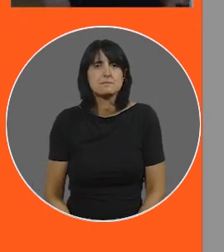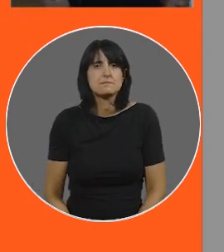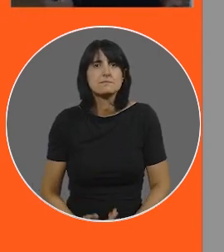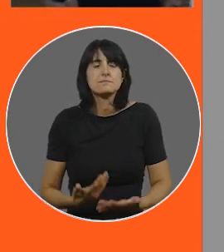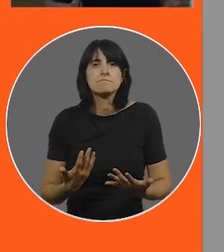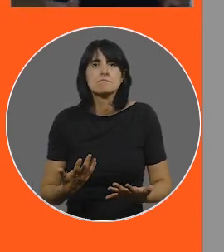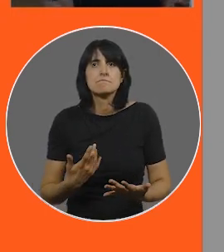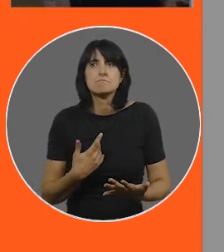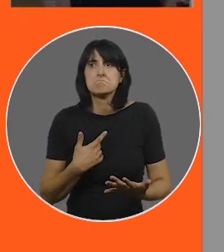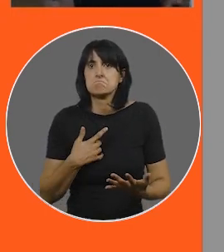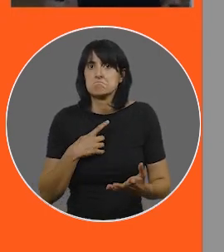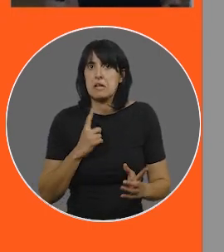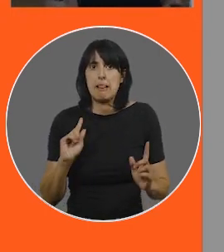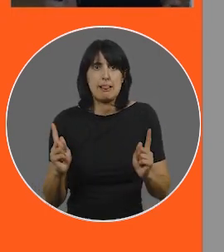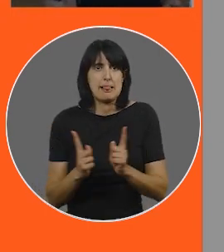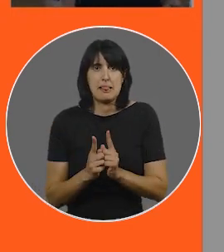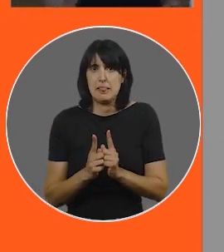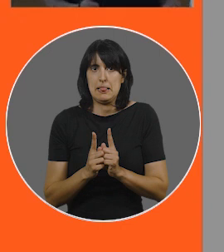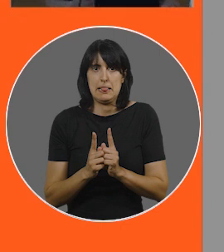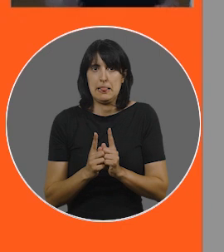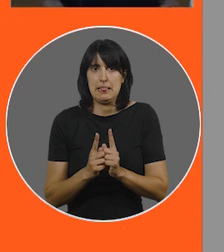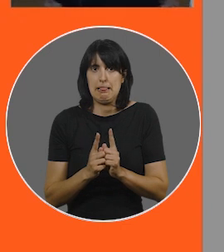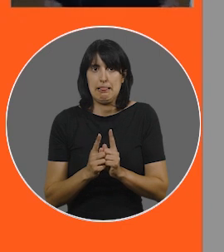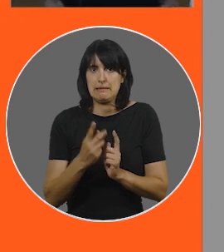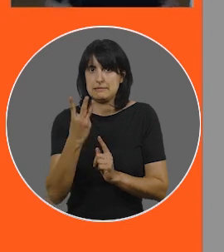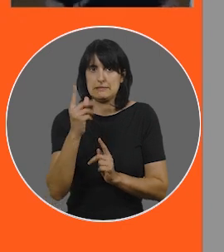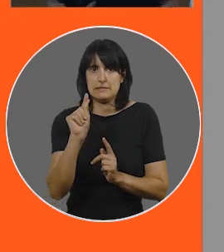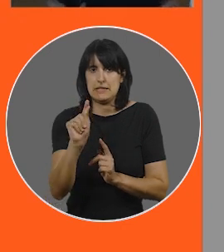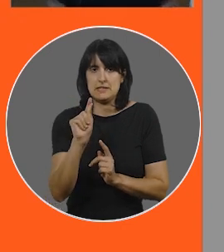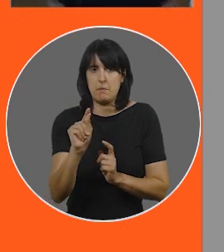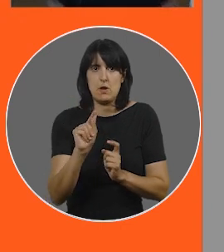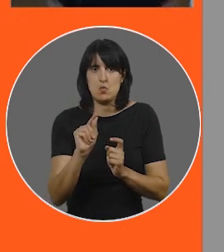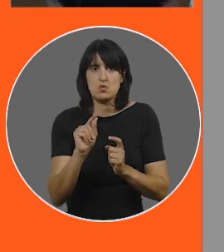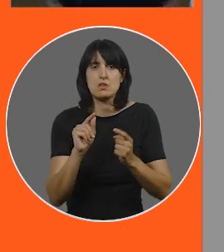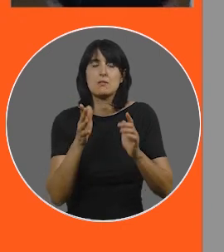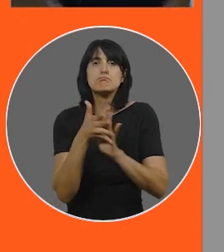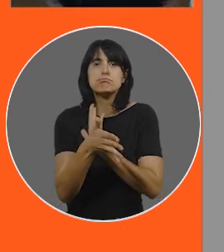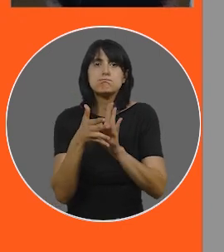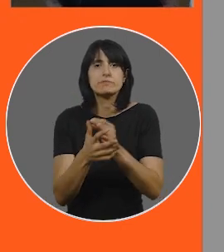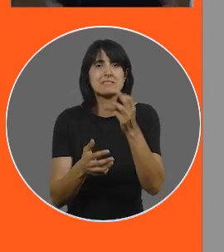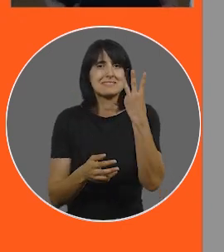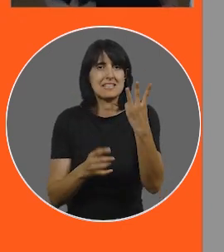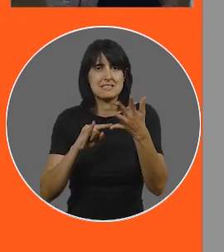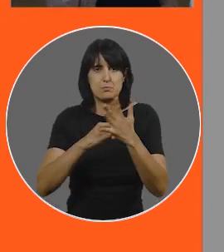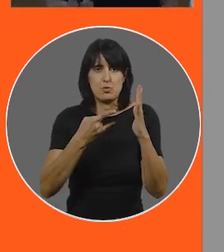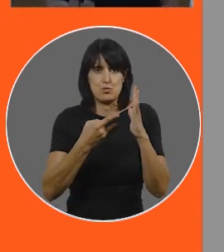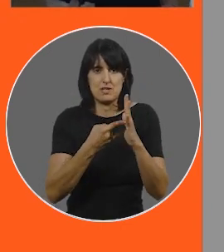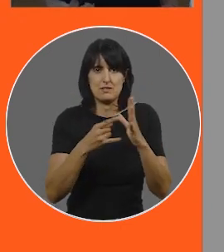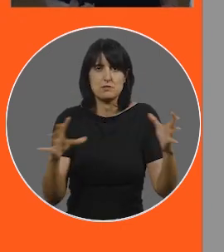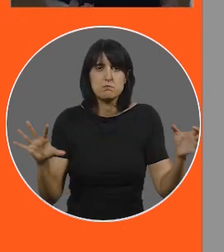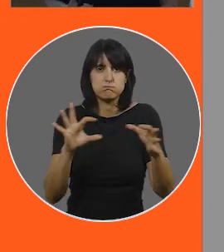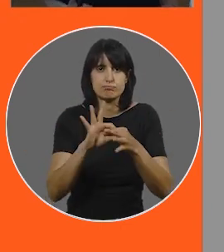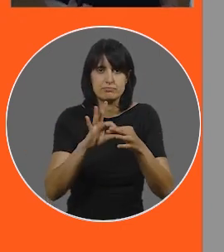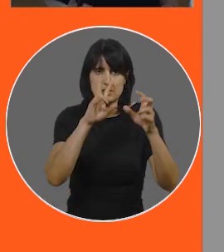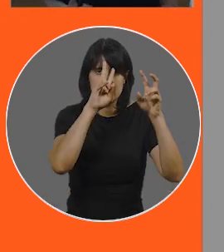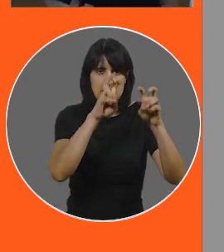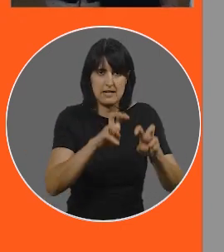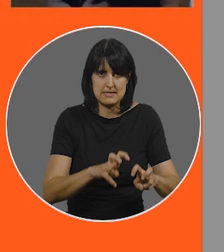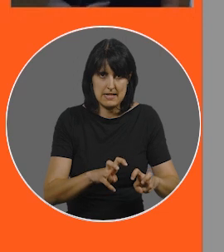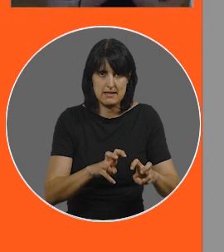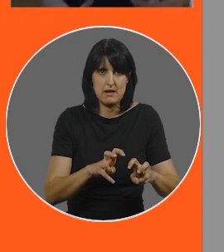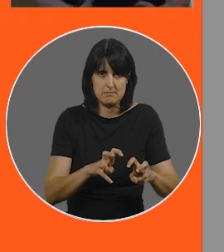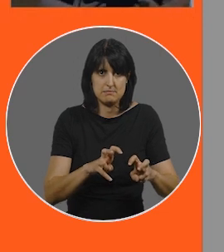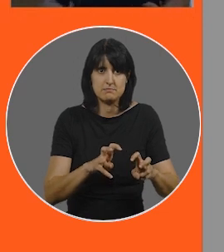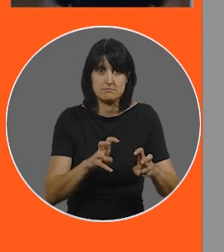Us he explicat, crec que en pocs minuts, tres projectes vinculats a recerca. El primer, aquesta idea